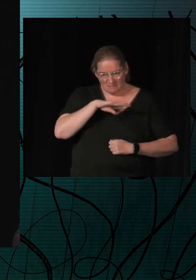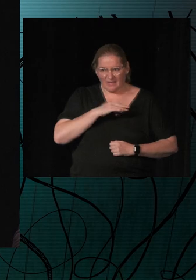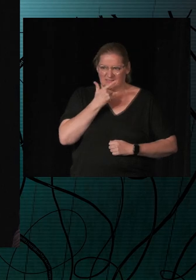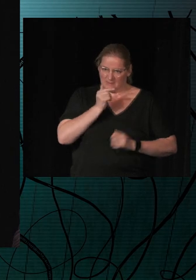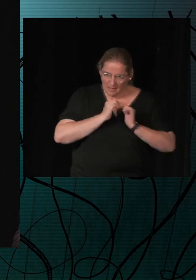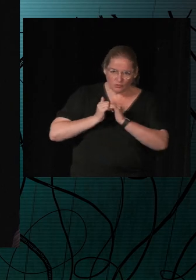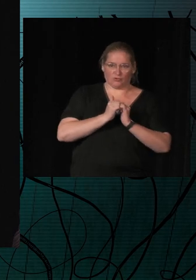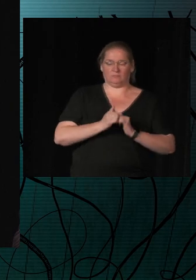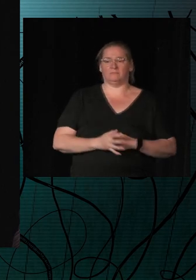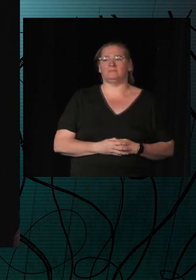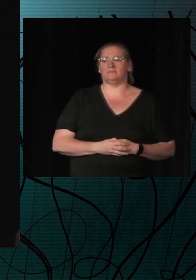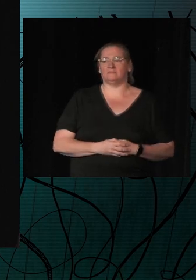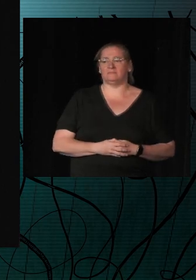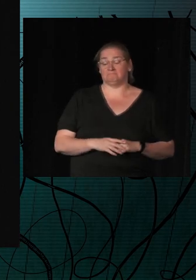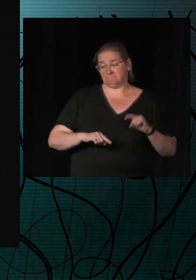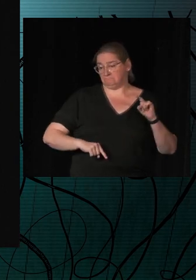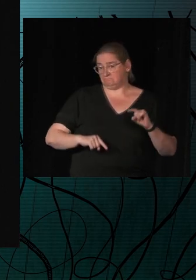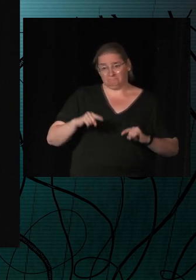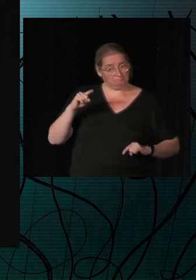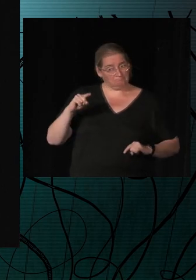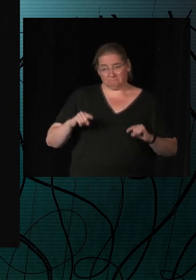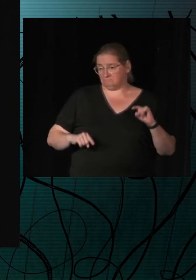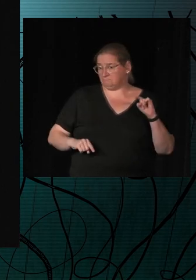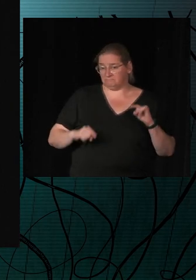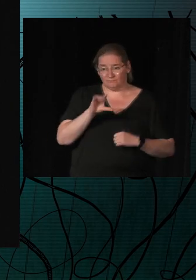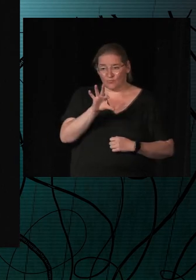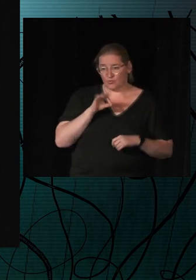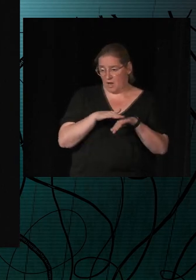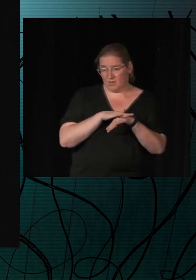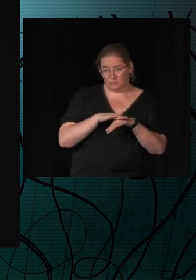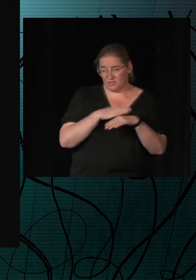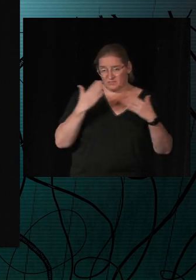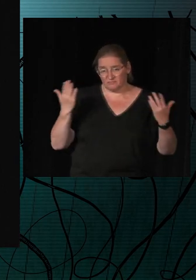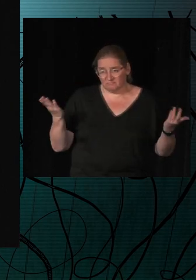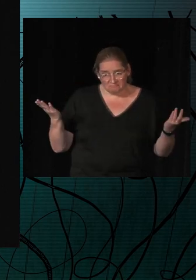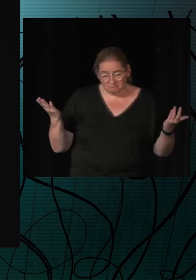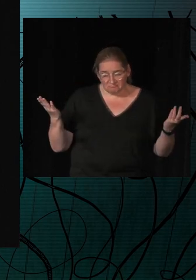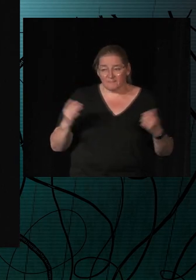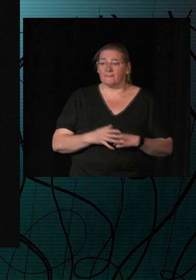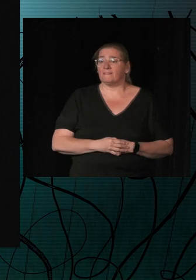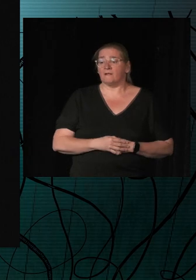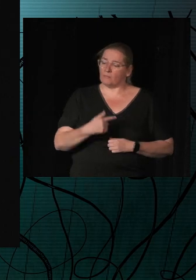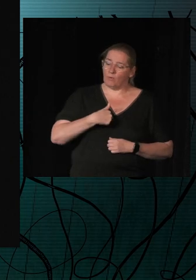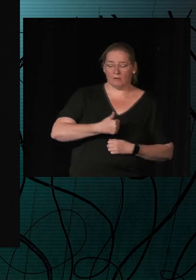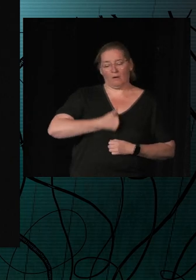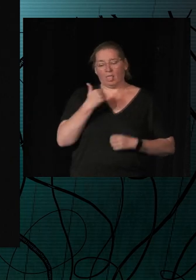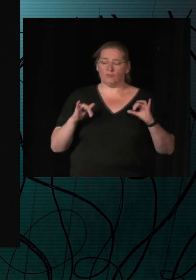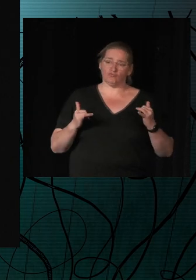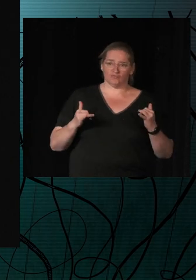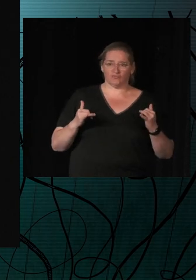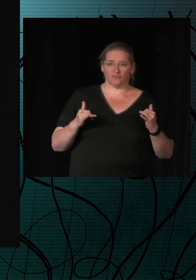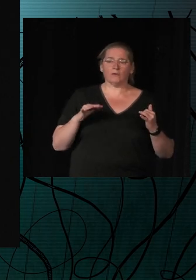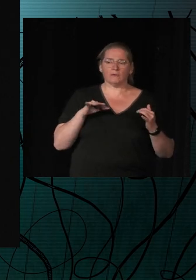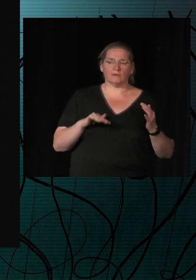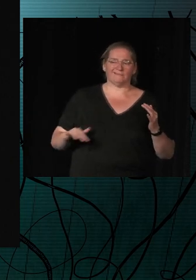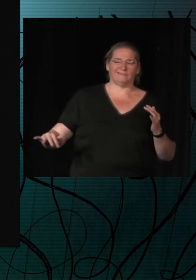le monde donc il y a vraiment euh en tout cas ça c'est vraiment hyper important pour moi c'est que c'est pas juste moi qui joue quoi c'est-à-dire qu'il y